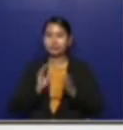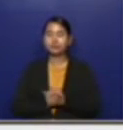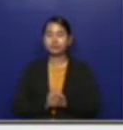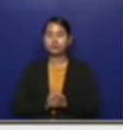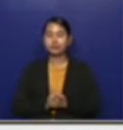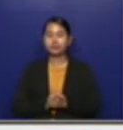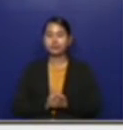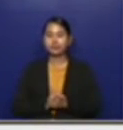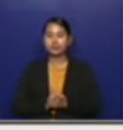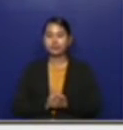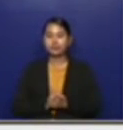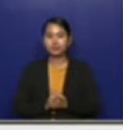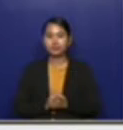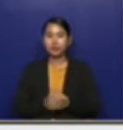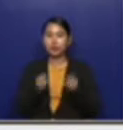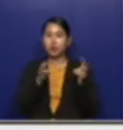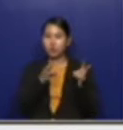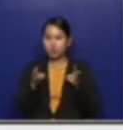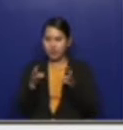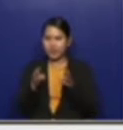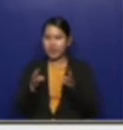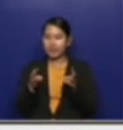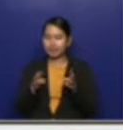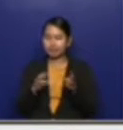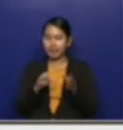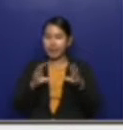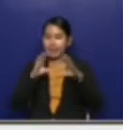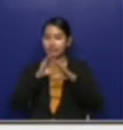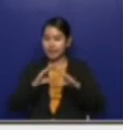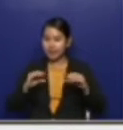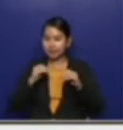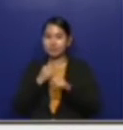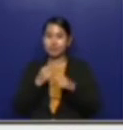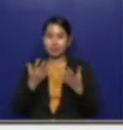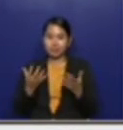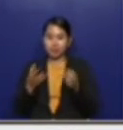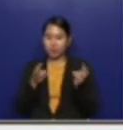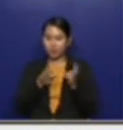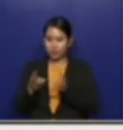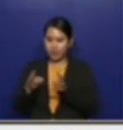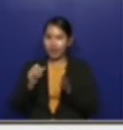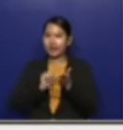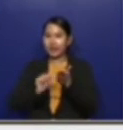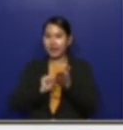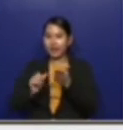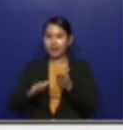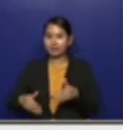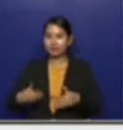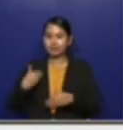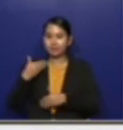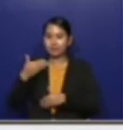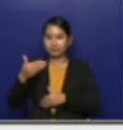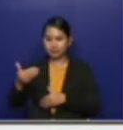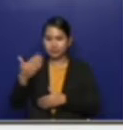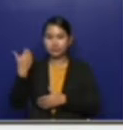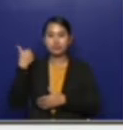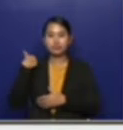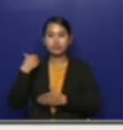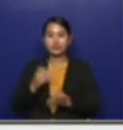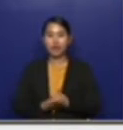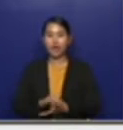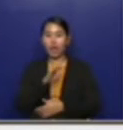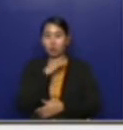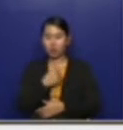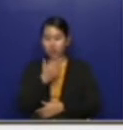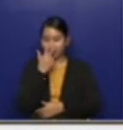ก็ผมเห็นว่าสันติวิธีเท่านั้นเป็นทางออกของบ้านเมืองอย่างยั่งยืนและถ้าสังเกต